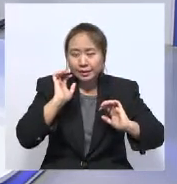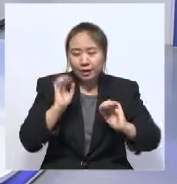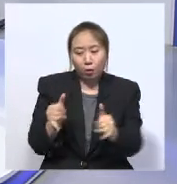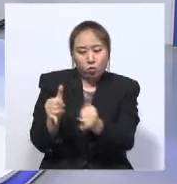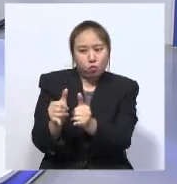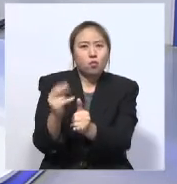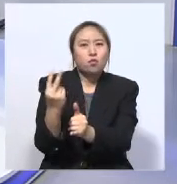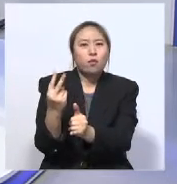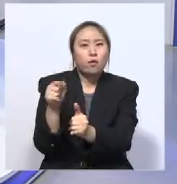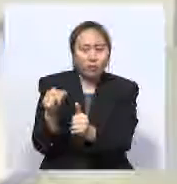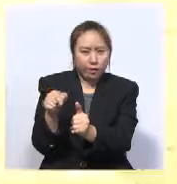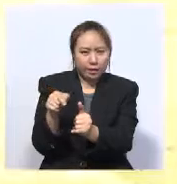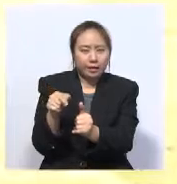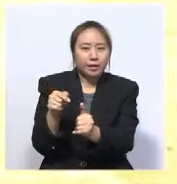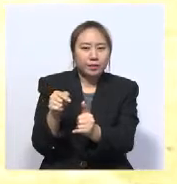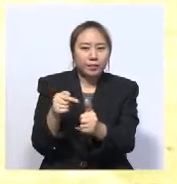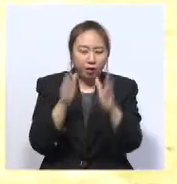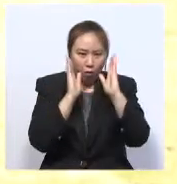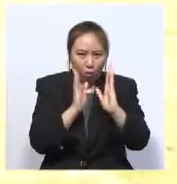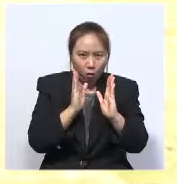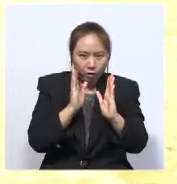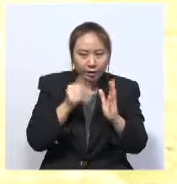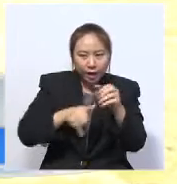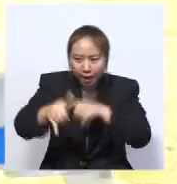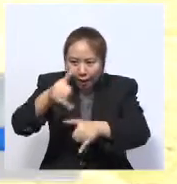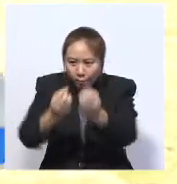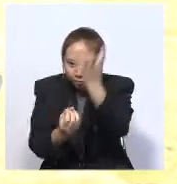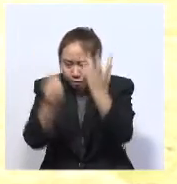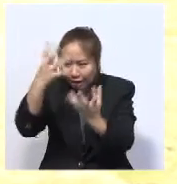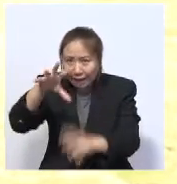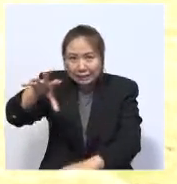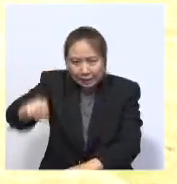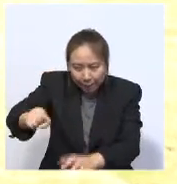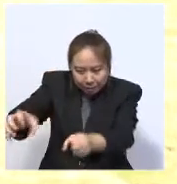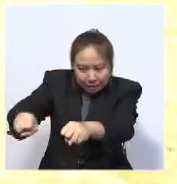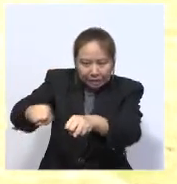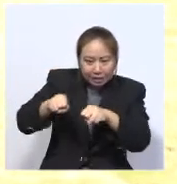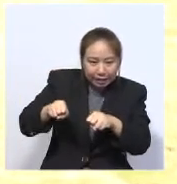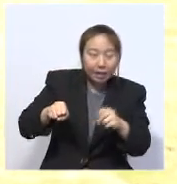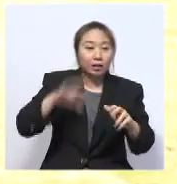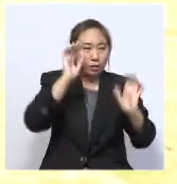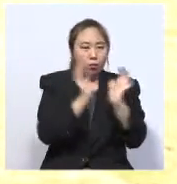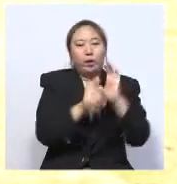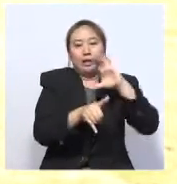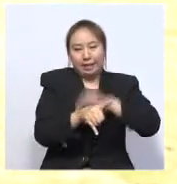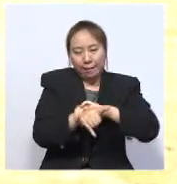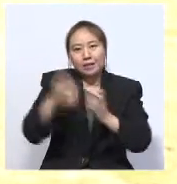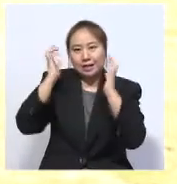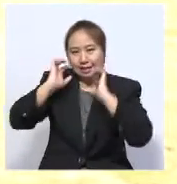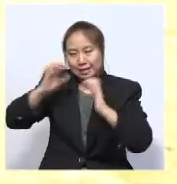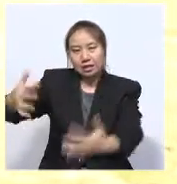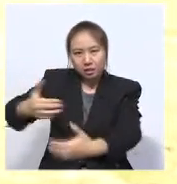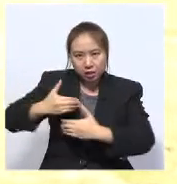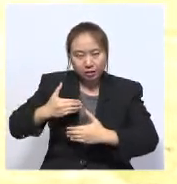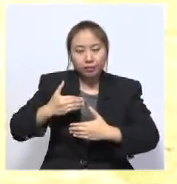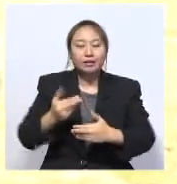ค่ะที่เจ้าหน้าที่นะคะจับกุมผู้จับมาจากผู้ที่กระทำความผิดนะคะโดยลิงอุตังลิงเจ้าลิงคู่นี้นะค